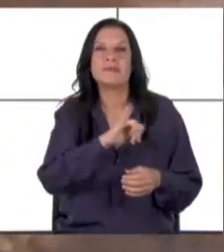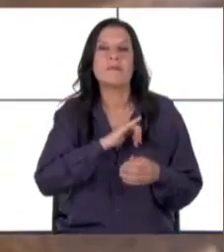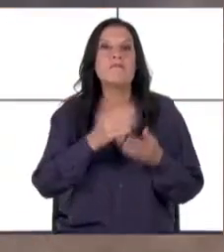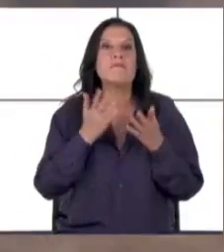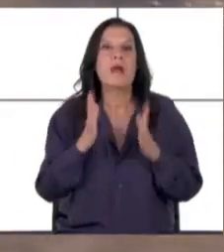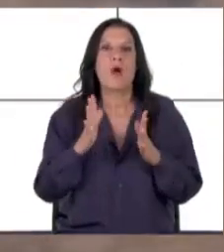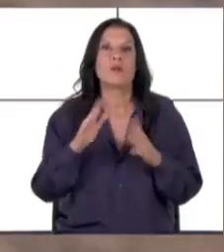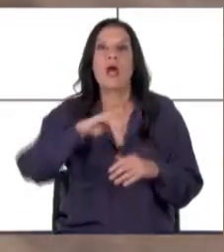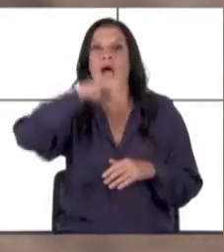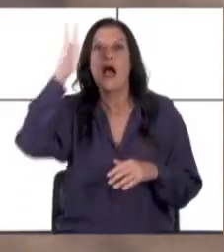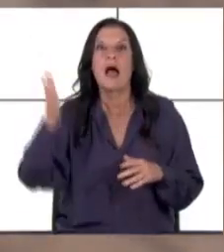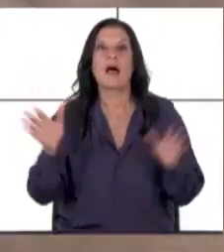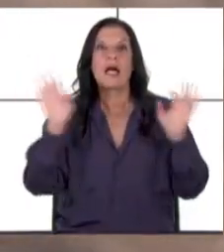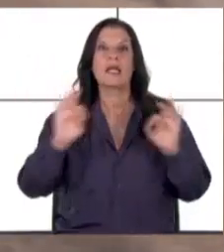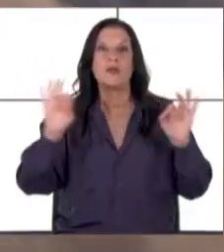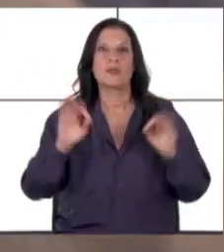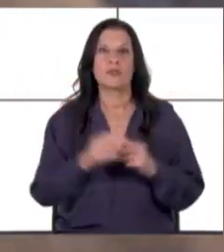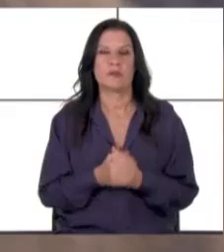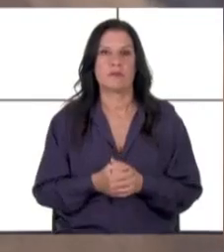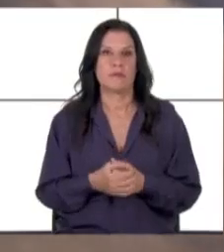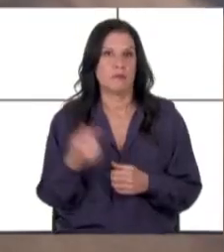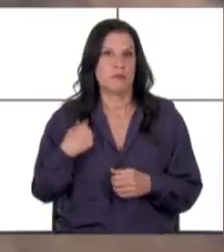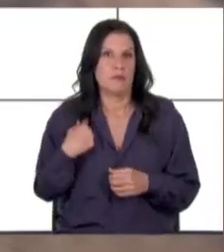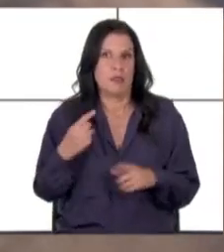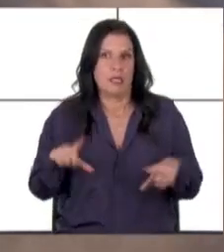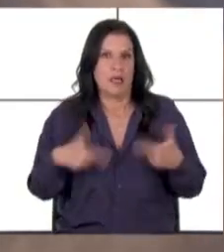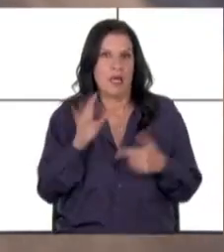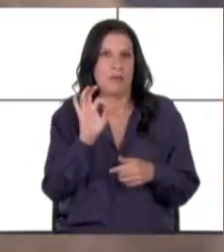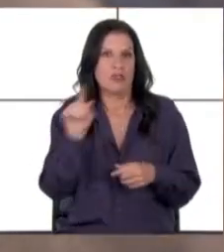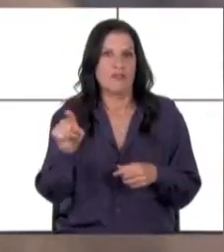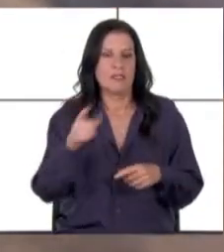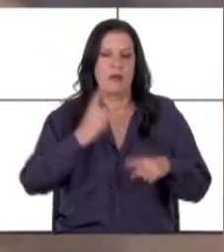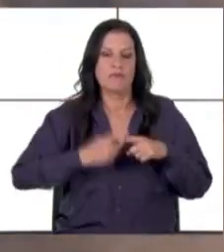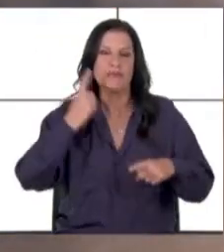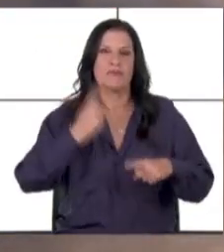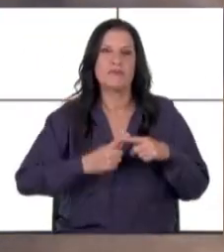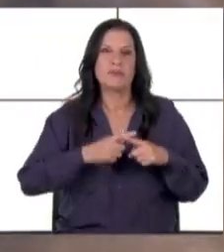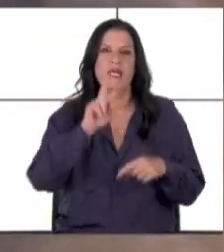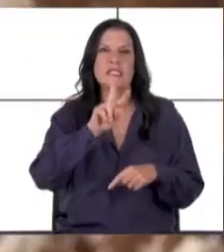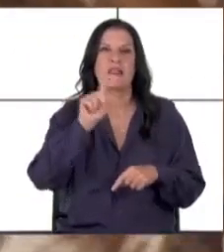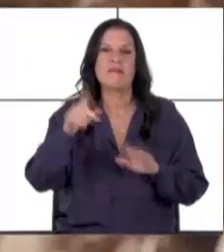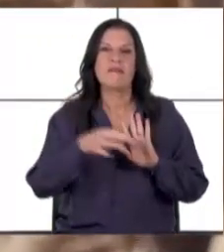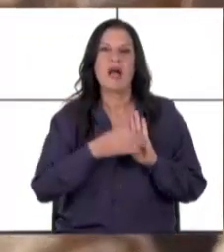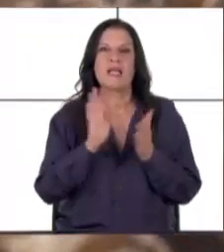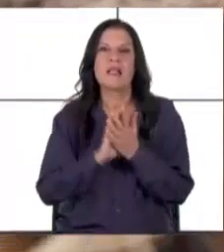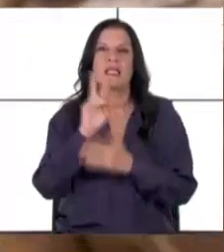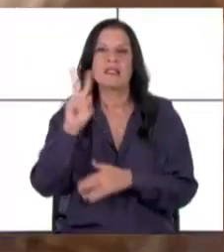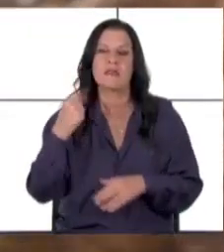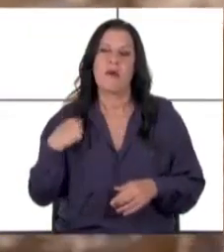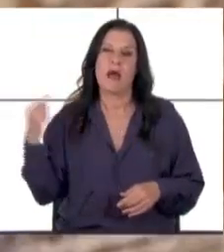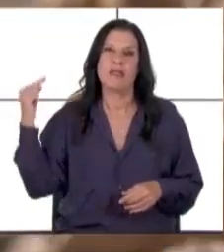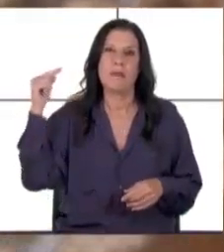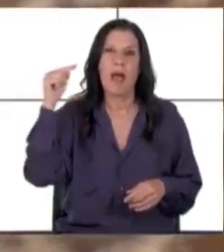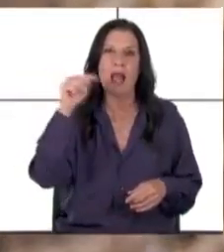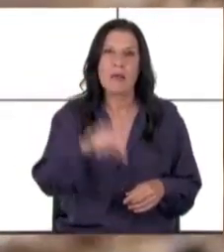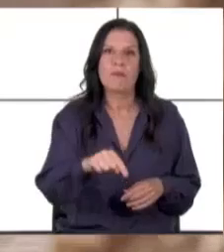קדוש. לא יודע, אני באה במיוחד, אני חיה בשביל זה. ואני כל שנה ב-21 בדצמבר פה, no matter what, ואני מרגישה